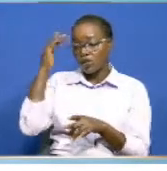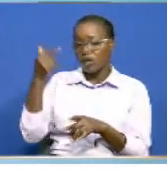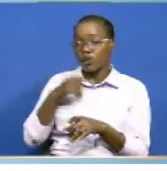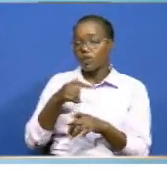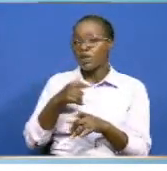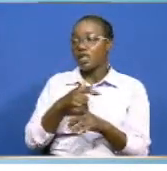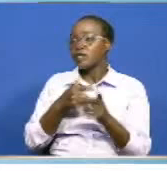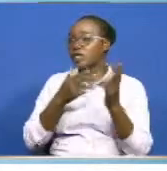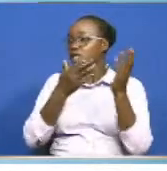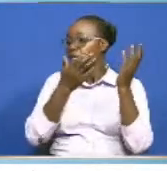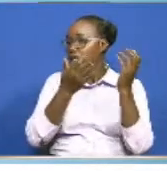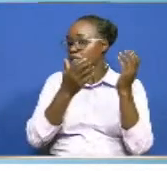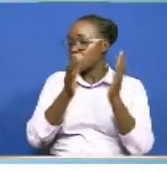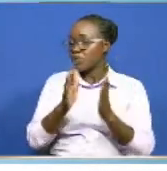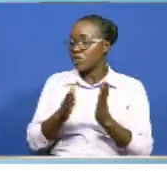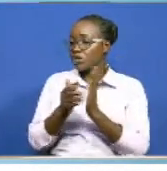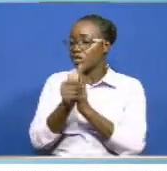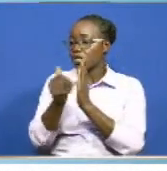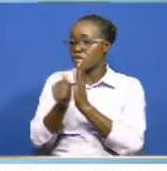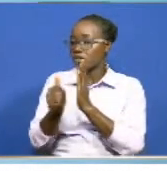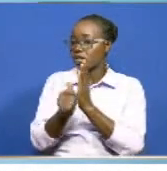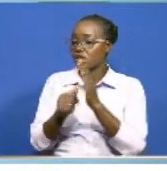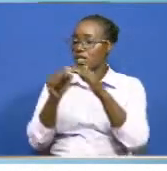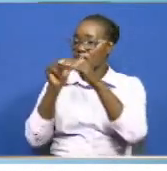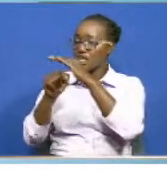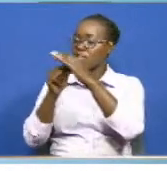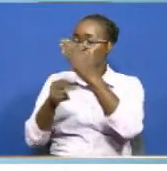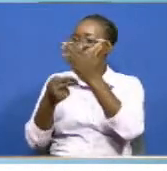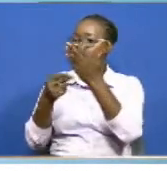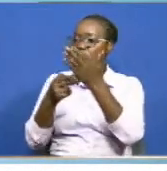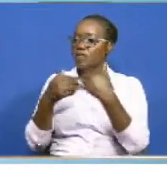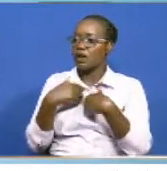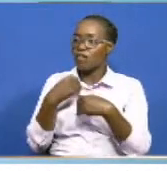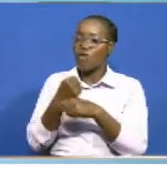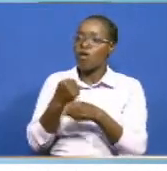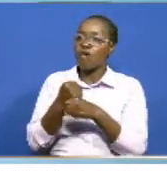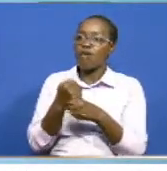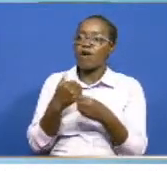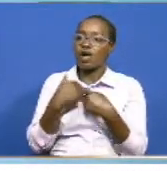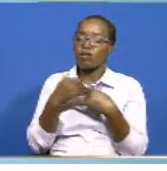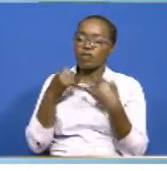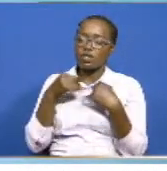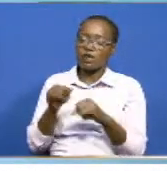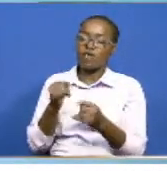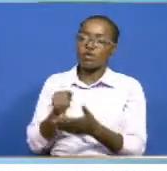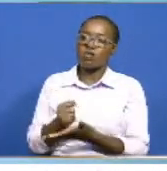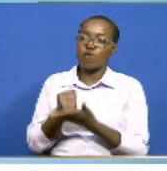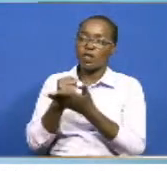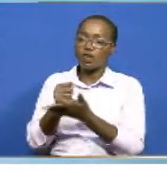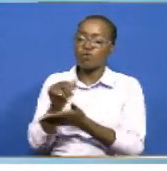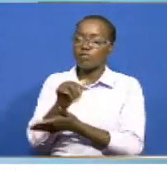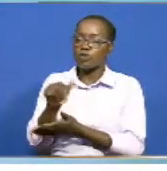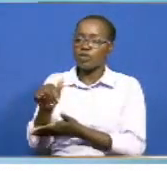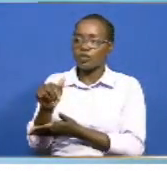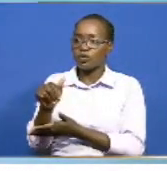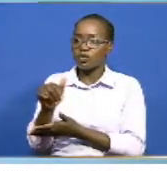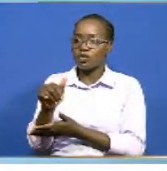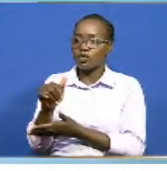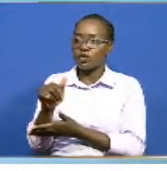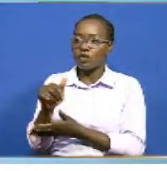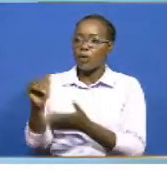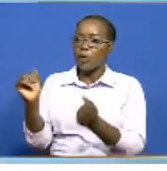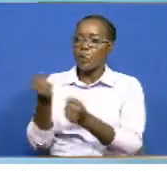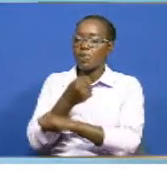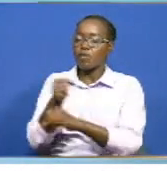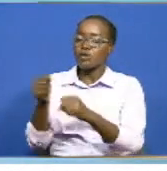ambao tuko na access ya teknolojia tuko na kazi ya kufanya na kujaribu kusaidia wale ambao hawana uwezo